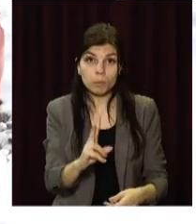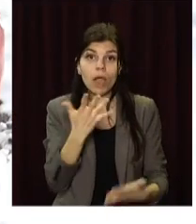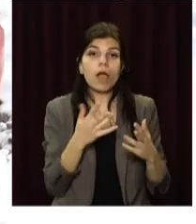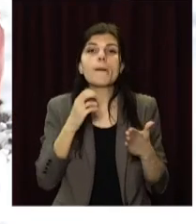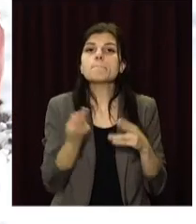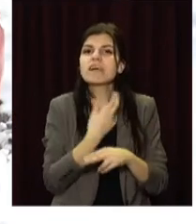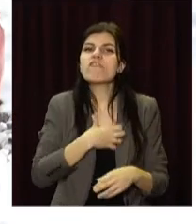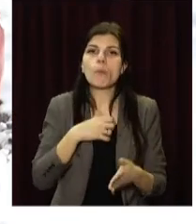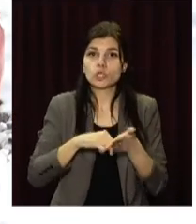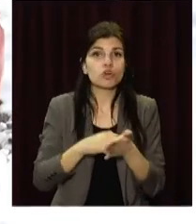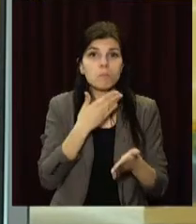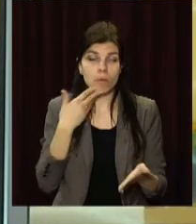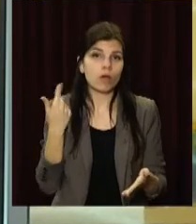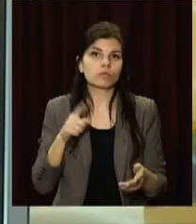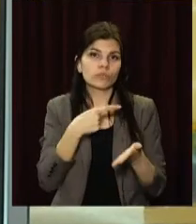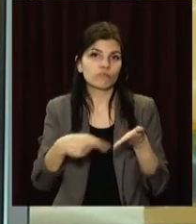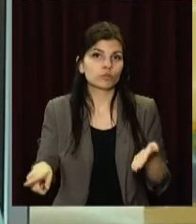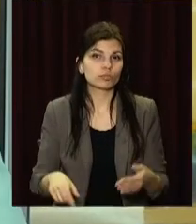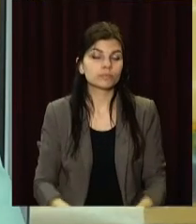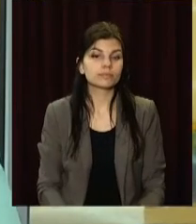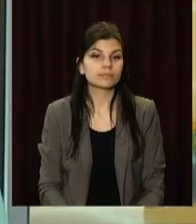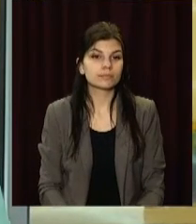Open News, телеканал «Відкритий».